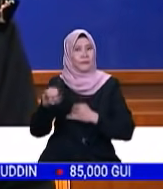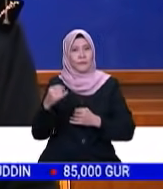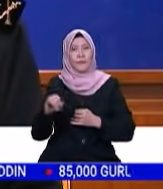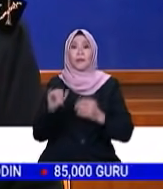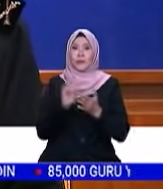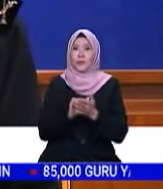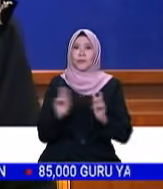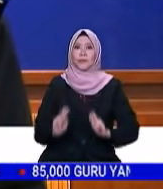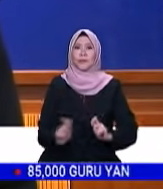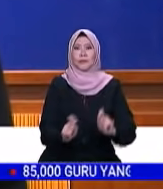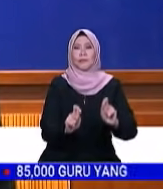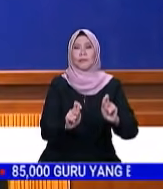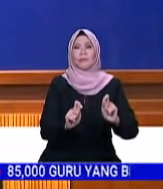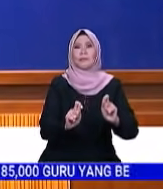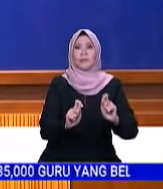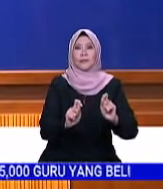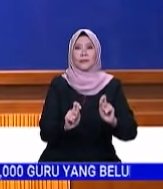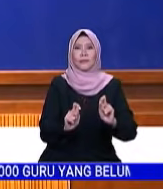tindakan kita pada